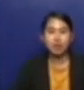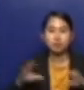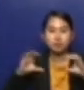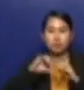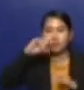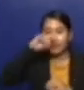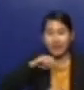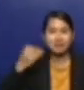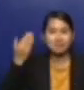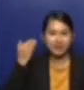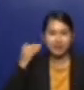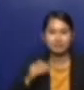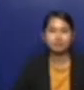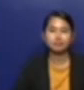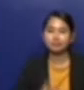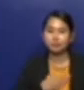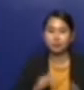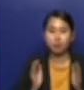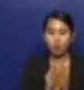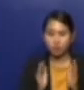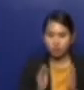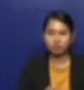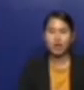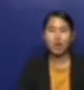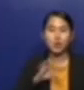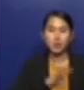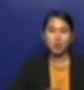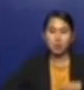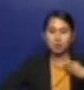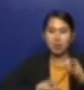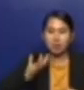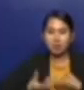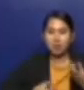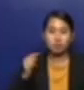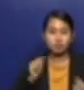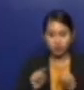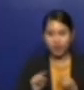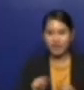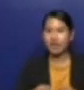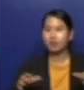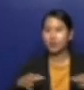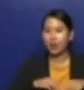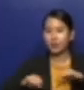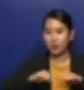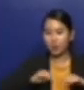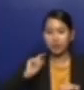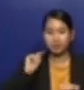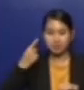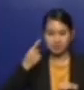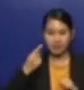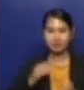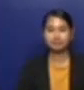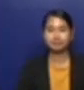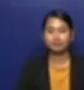กุลที่ได้แสดงความรู้สึกในความเป็นคนรุ่นใหม่กับเรื่องเหล่